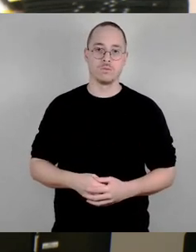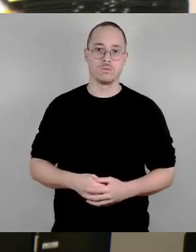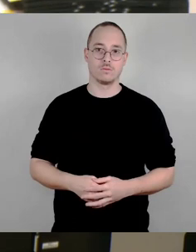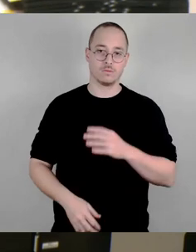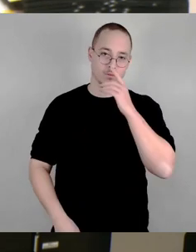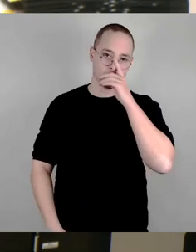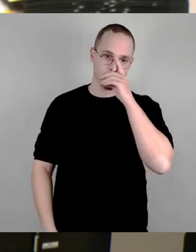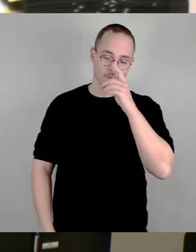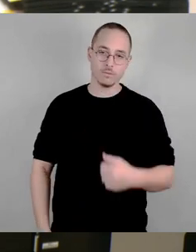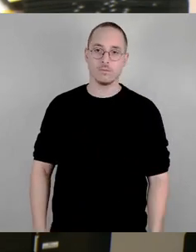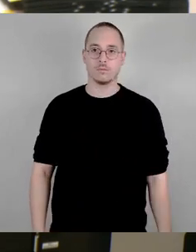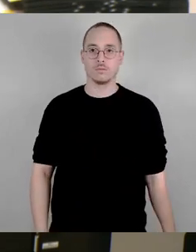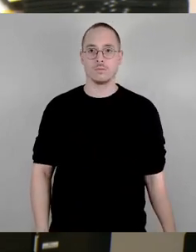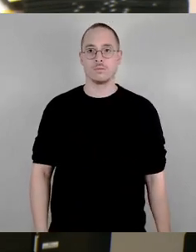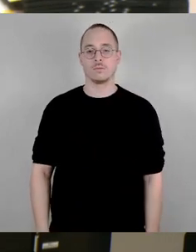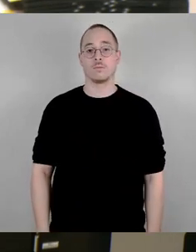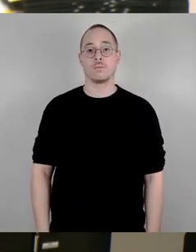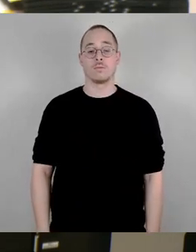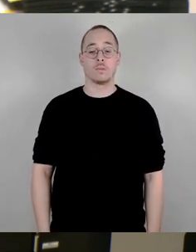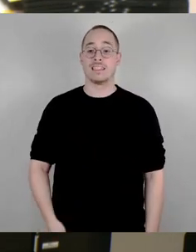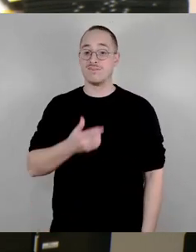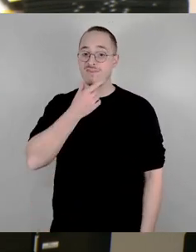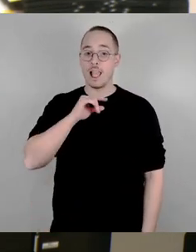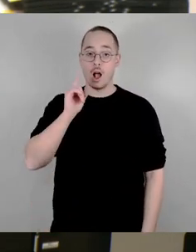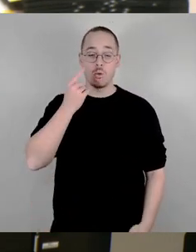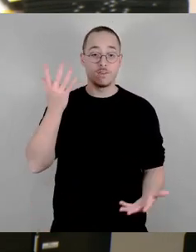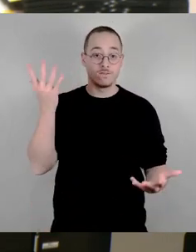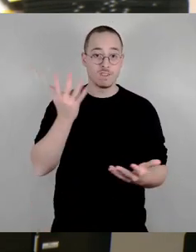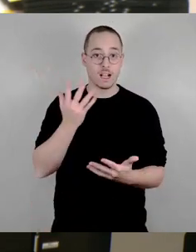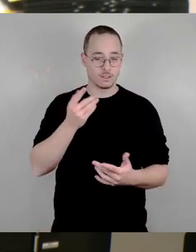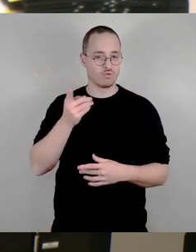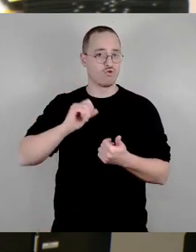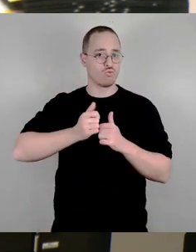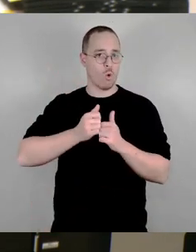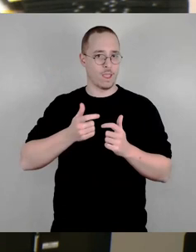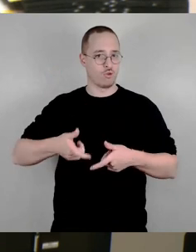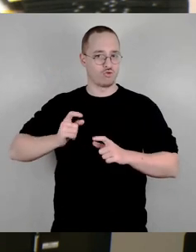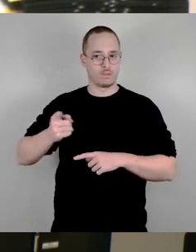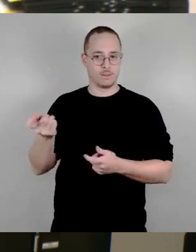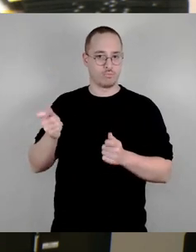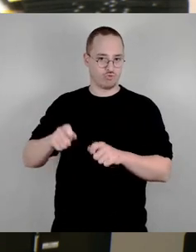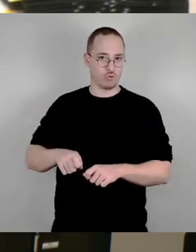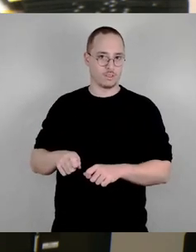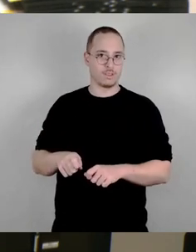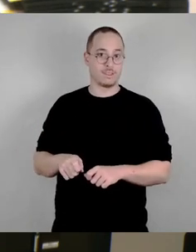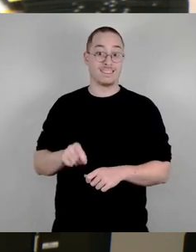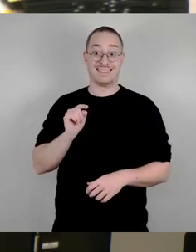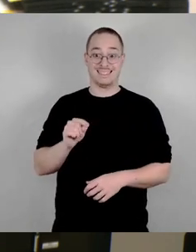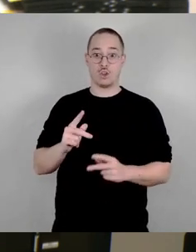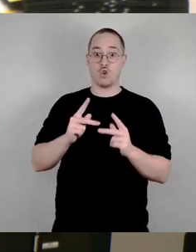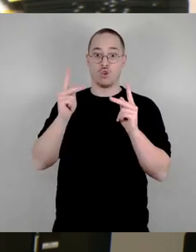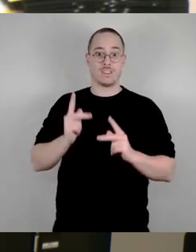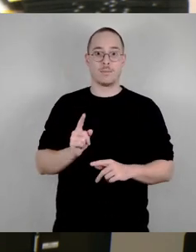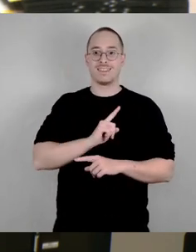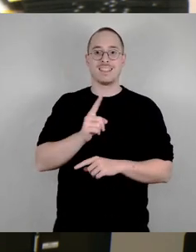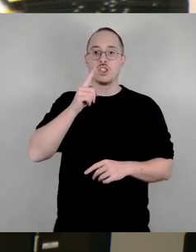Wir wollen weiterhin, so wie es der Sportausschuss beschlossen hat, dass dieses Konzept beschlossen wird und nicht zur Kenntnis genommen wird. Und